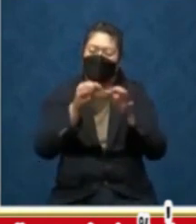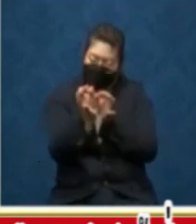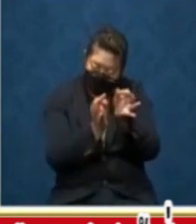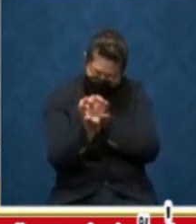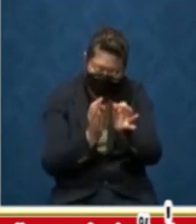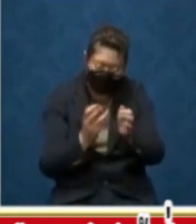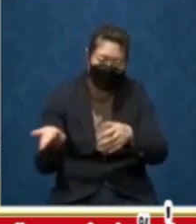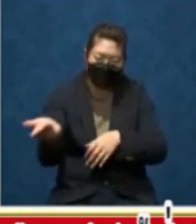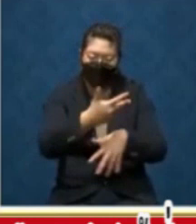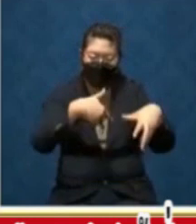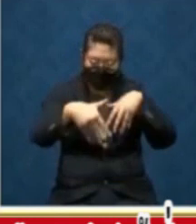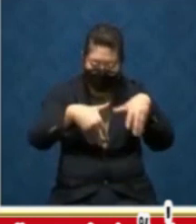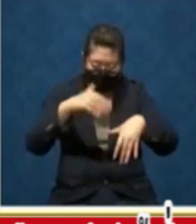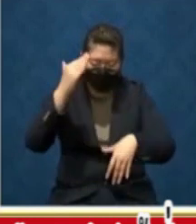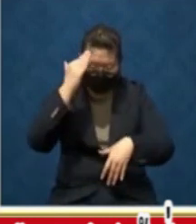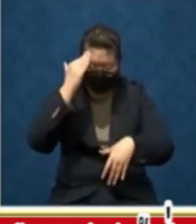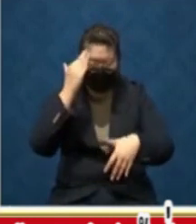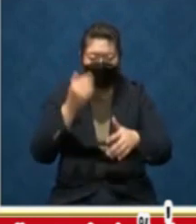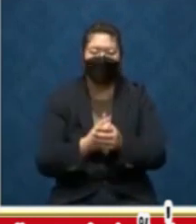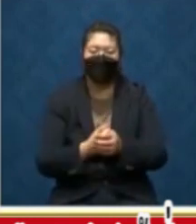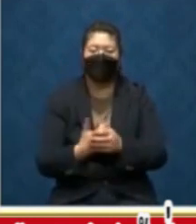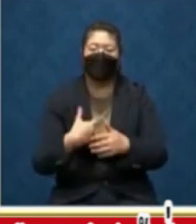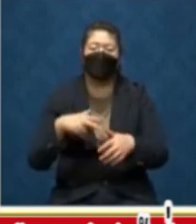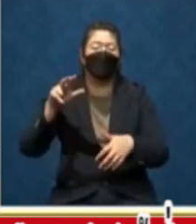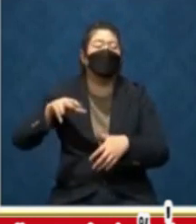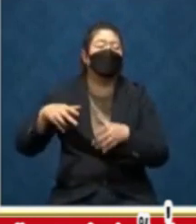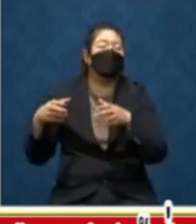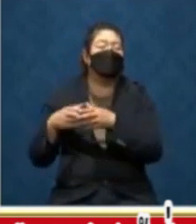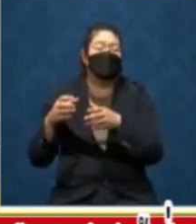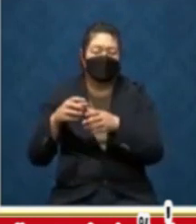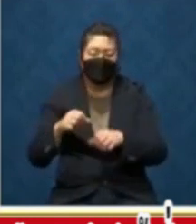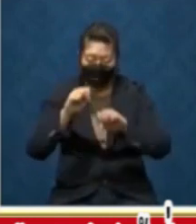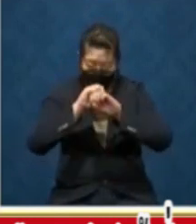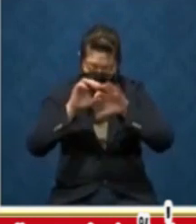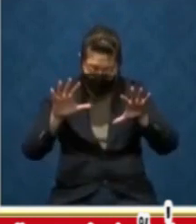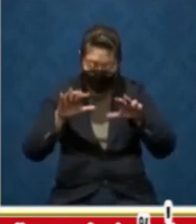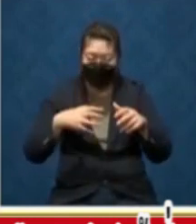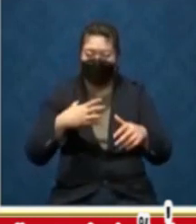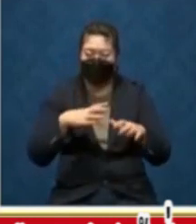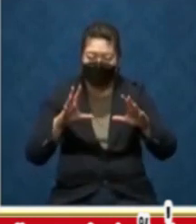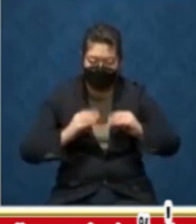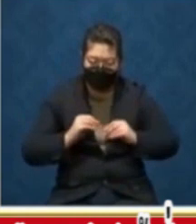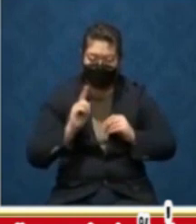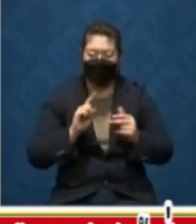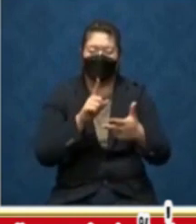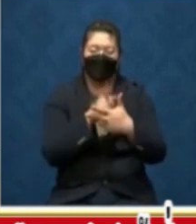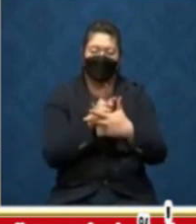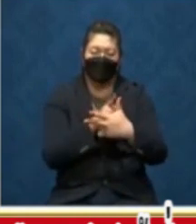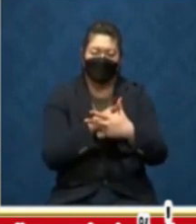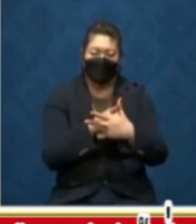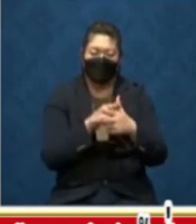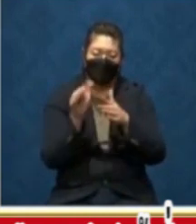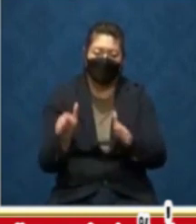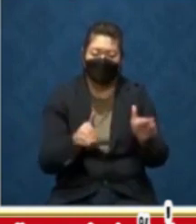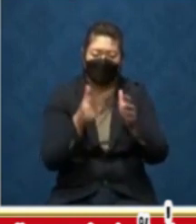กับเขาไปซึ่งพรรคเพื่อไทยยืนยัน 3ข้อนี้ชัดเจนว่าข้อ 1เราคิดว่าการ